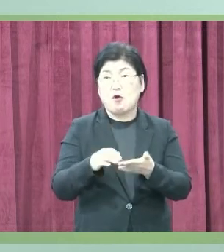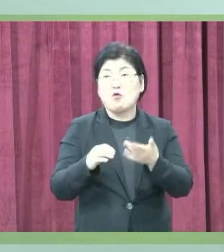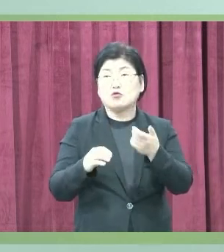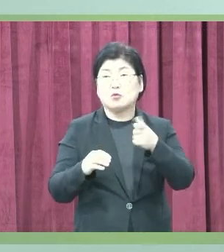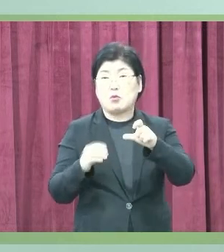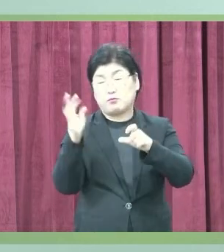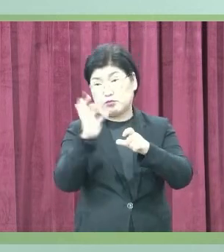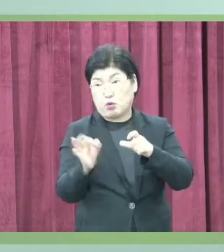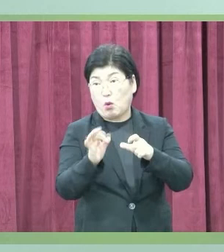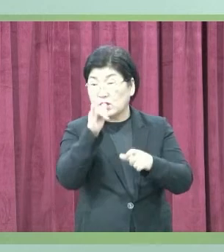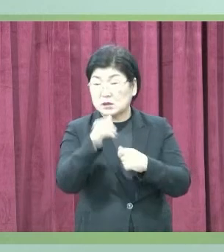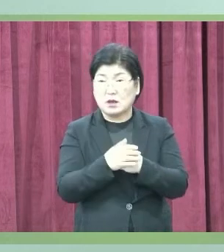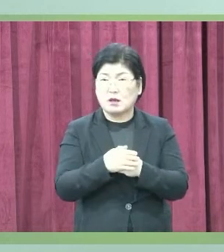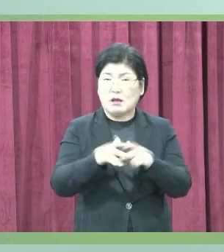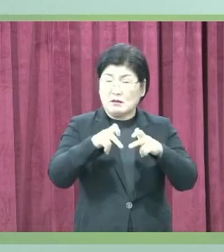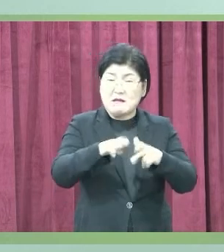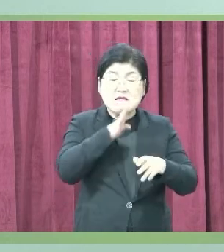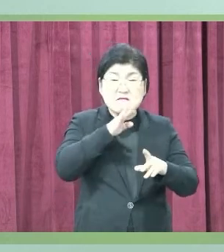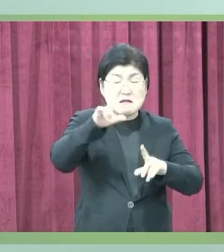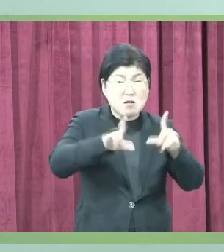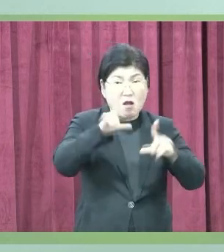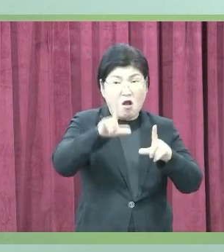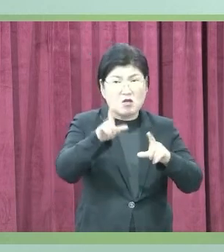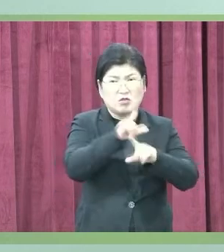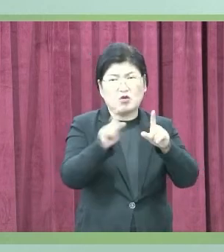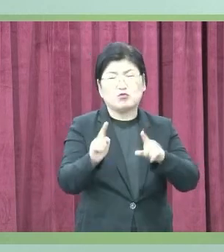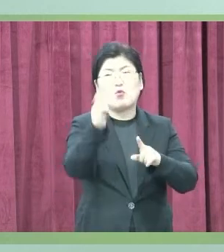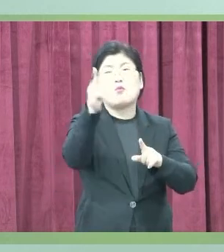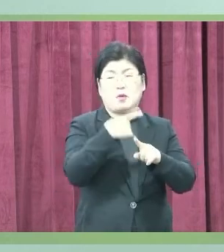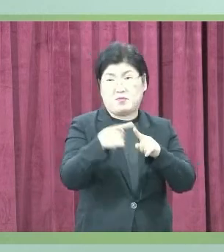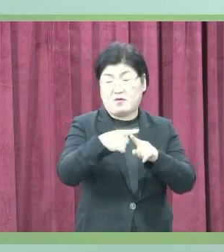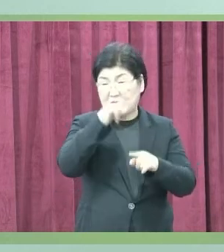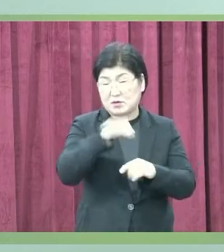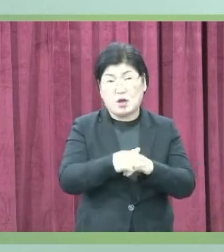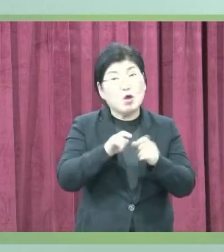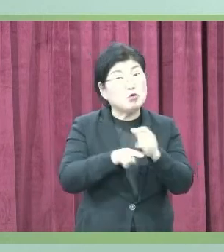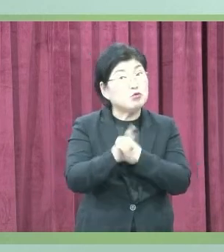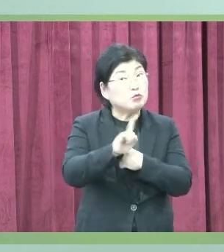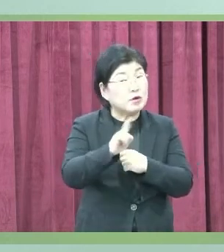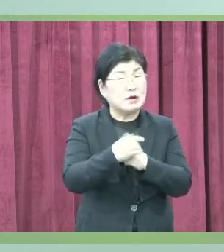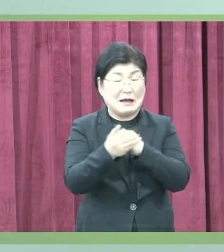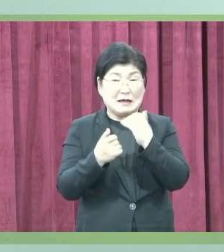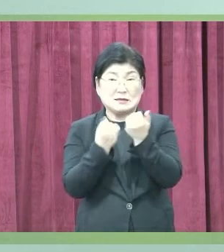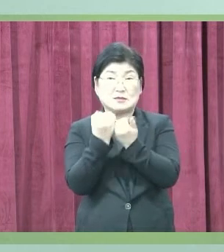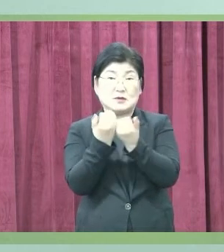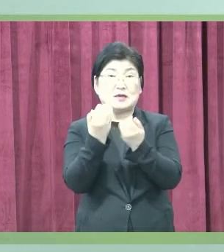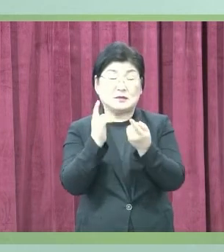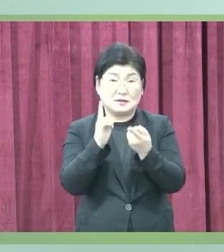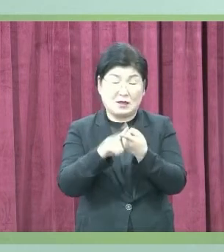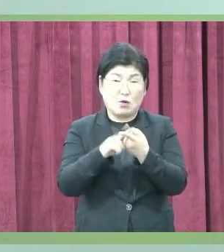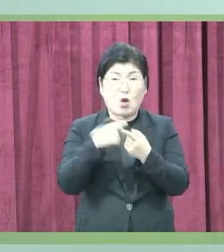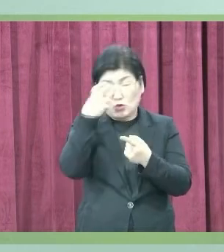수검률이 나타났는데요. 이 장애인 실태조사는 조금 더 높게 나타났습니다. 그 이유는 앞서 말씀드린 대로 조사를